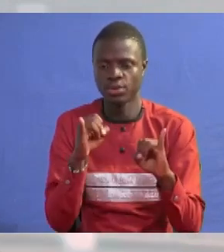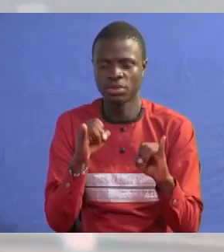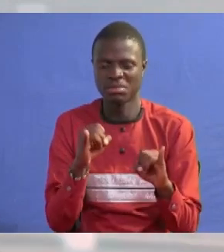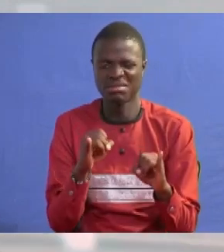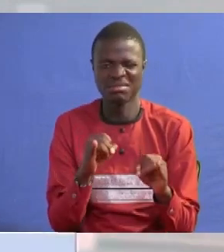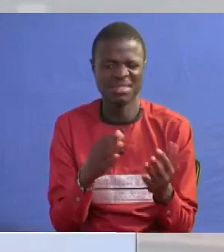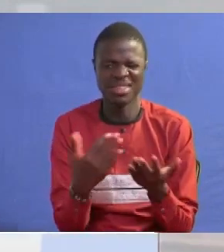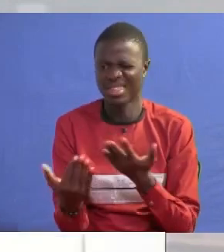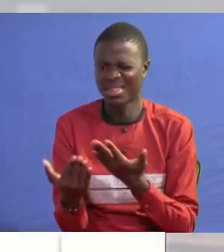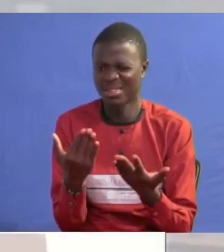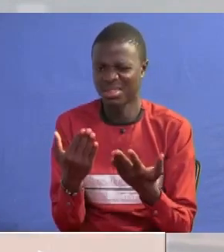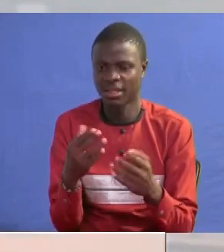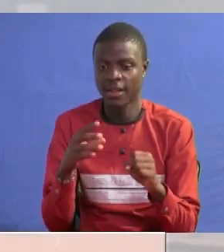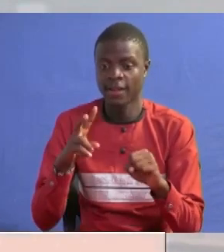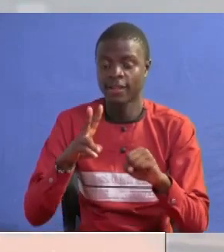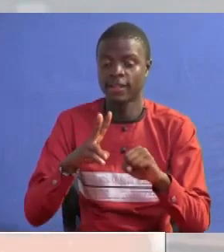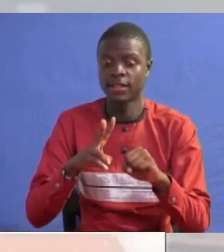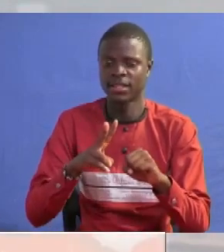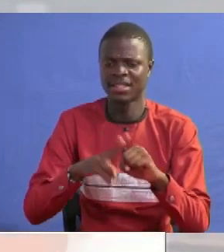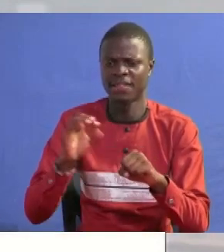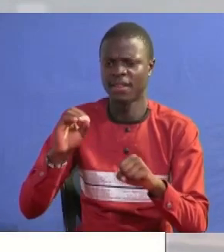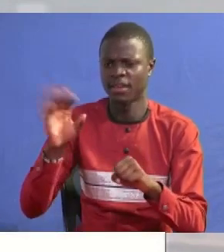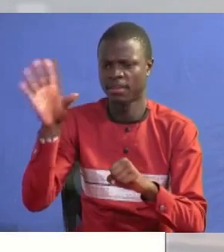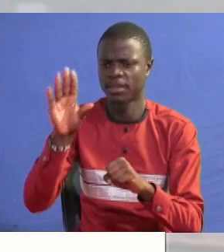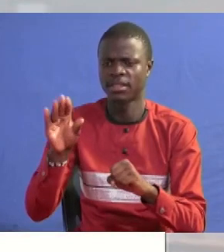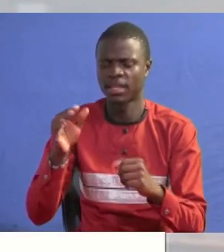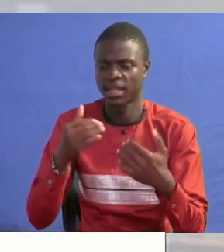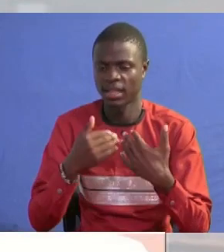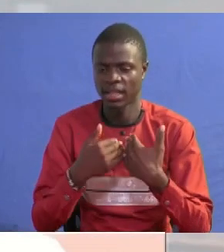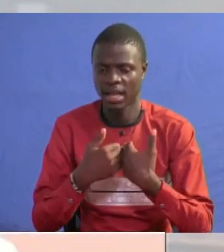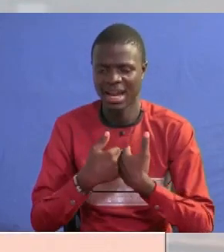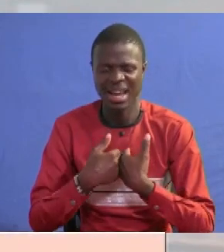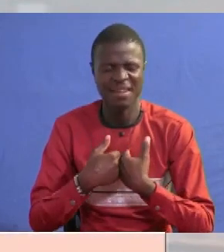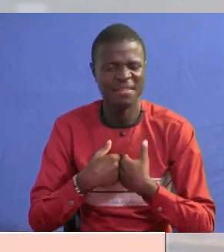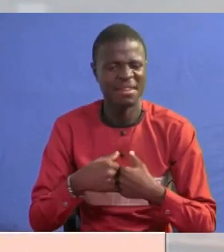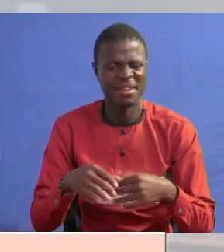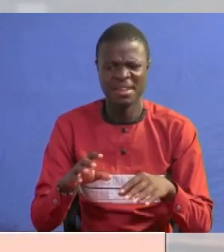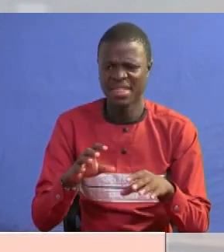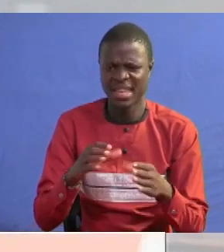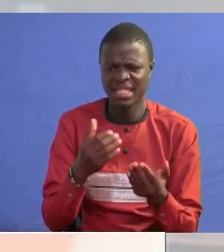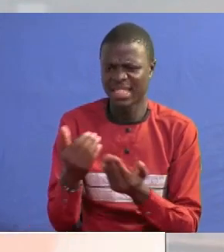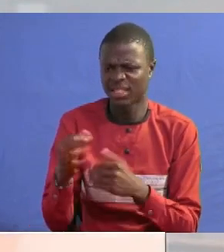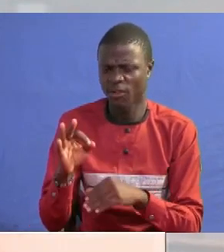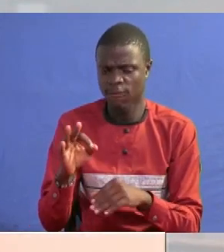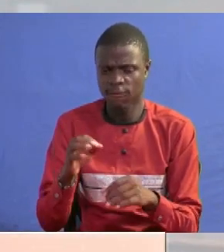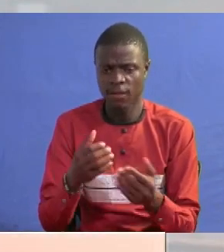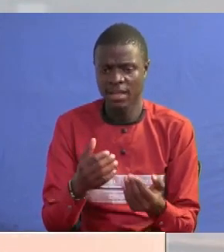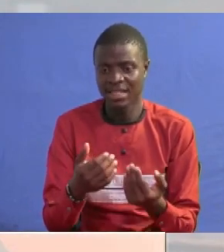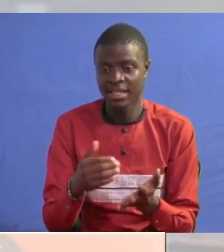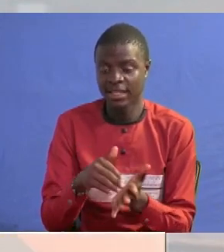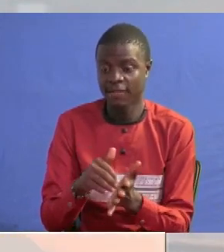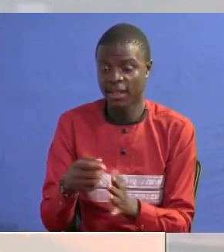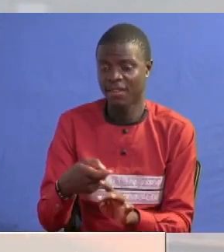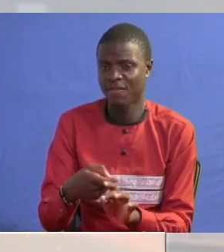Takriban 7% ya wanawake ulimwenguni wako katika hatari ya kuugua ugonjwa wa uvimbe wa ovari almaarufu